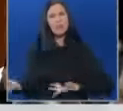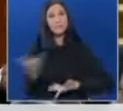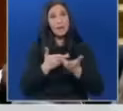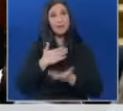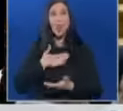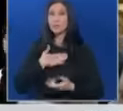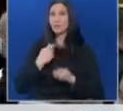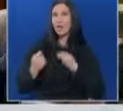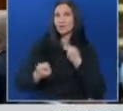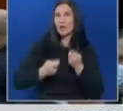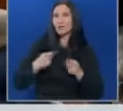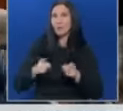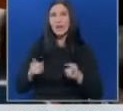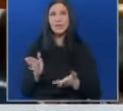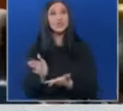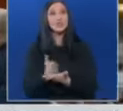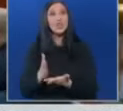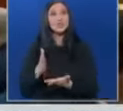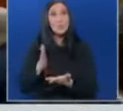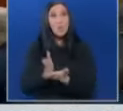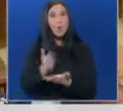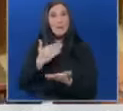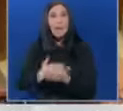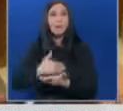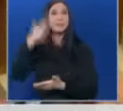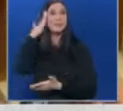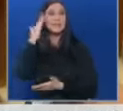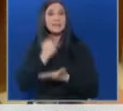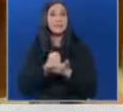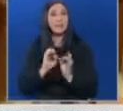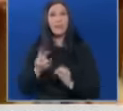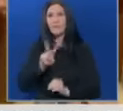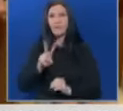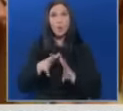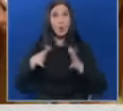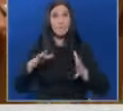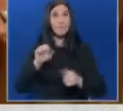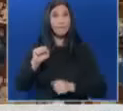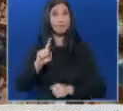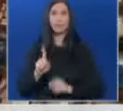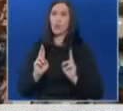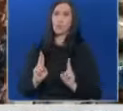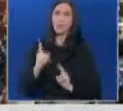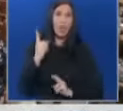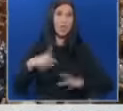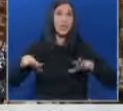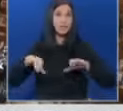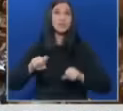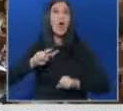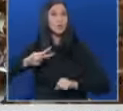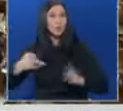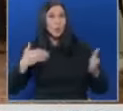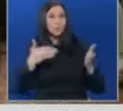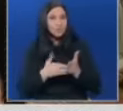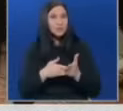постигната сделка за управление чрез подялба на премиерския мандат. Така двете големи партии, от които обикновено едната е на власт, а другата в опозиция